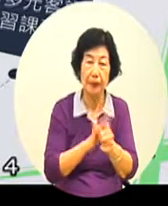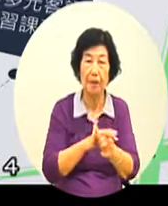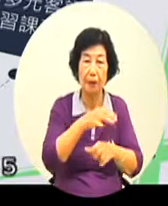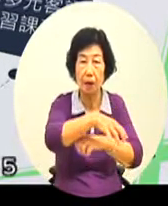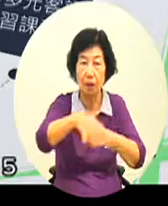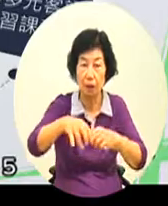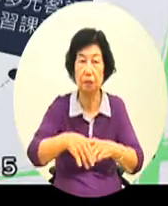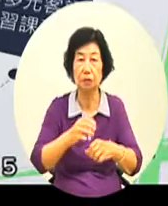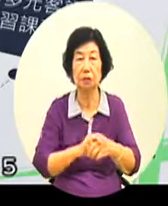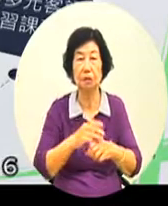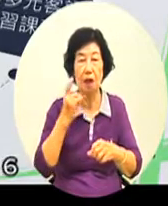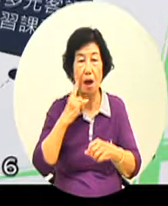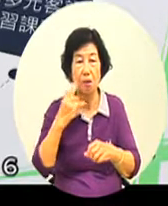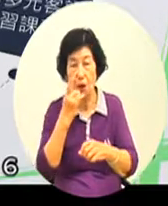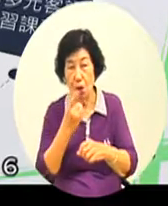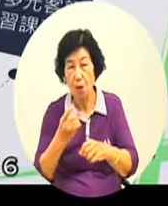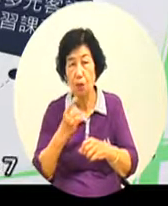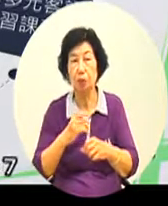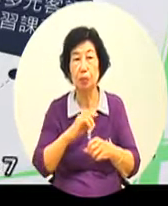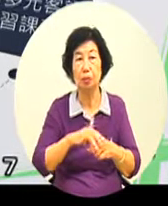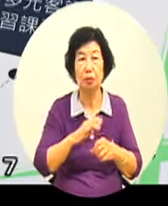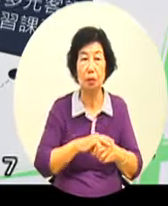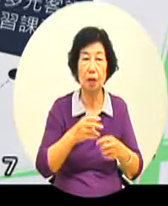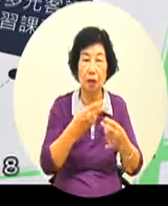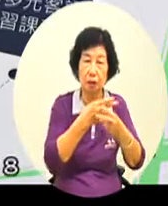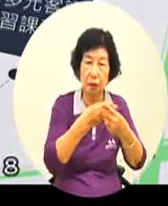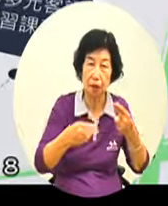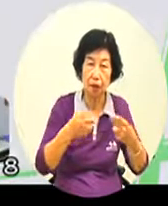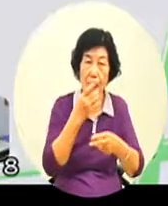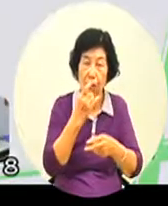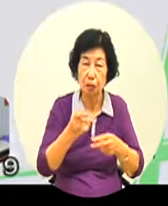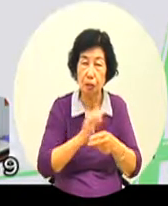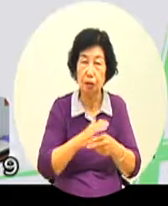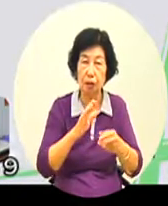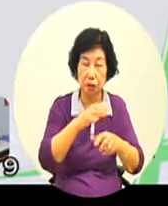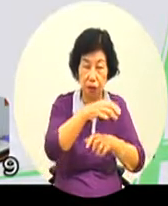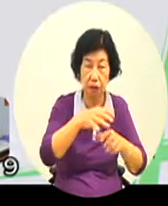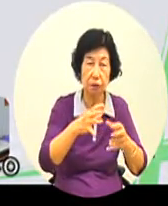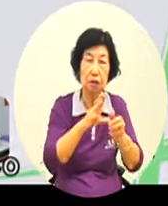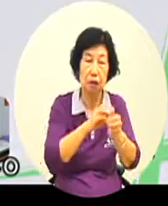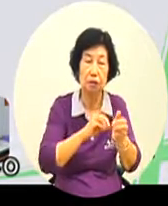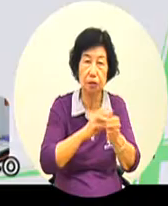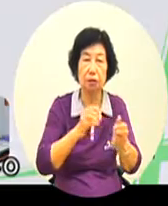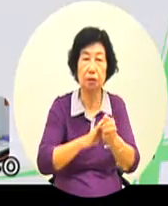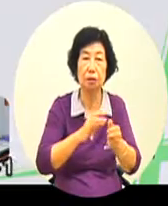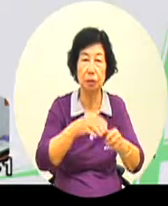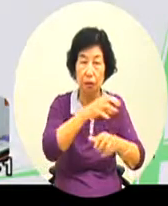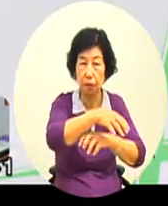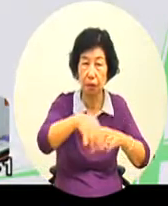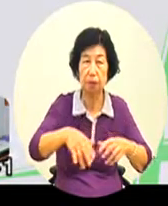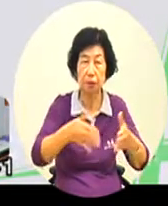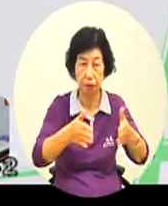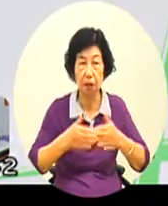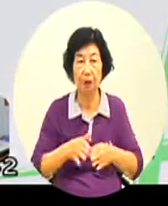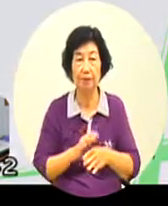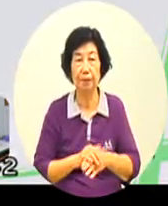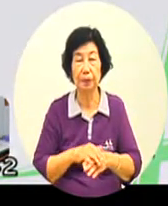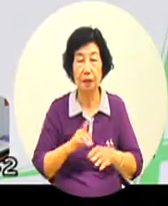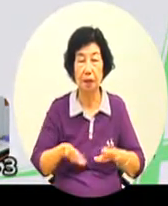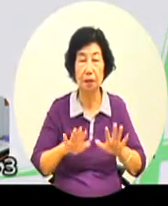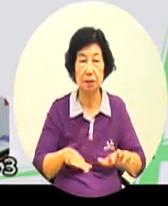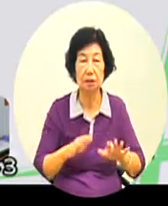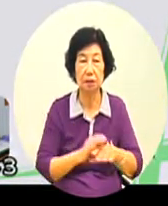语家庭以及多元的客语学习环境。那在都会区的部分，我们以因为整个是族群的跨